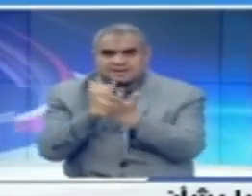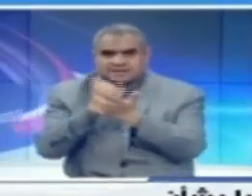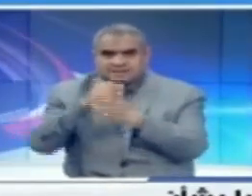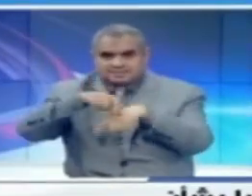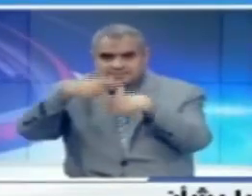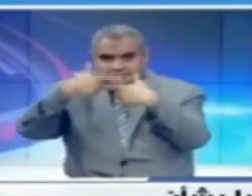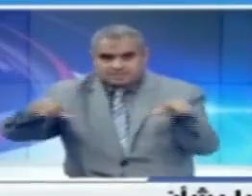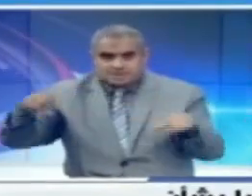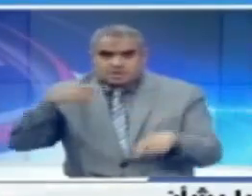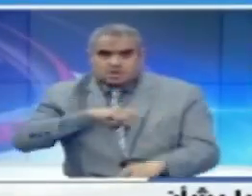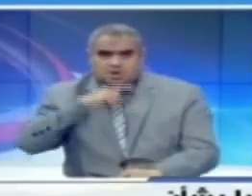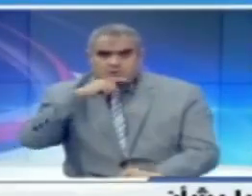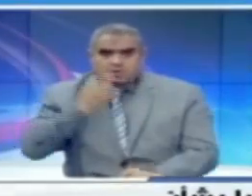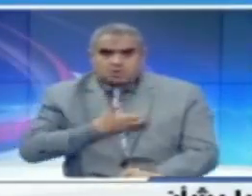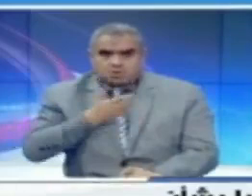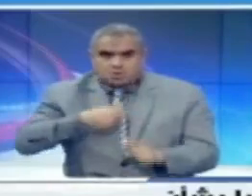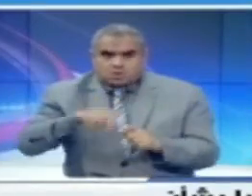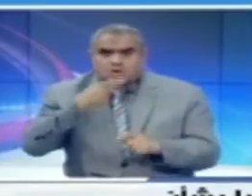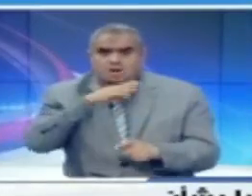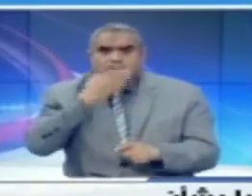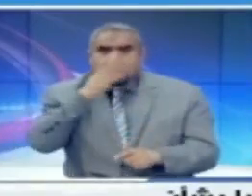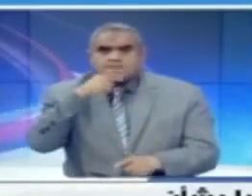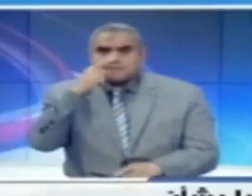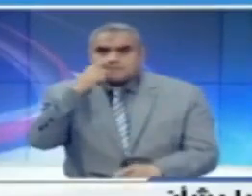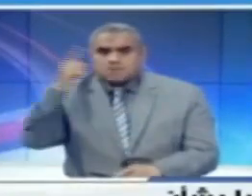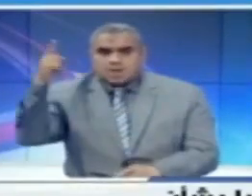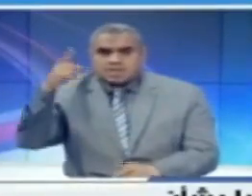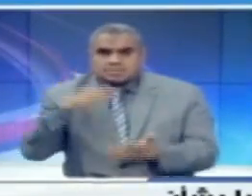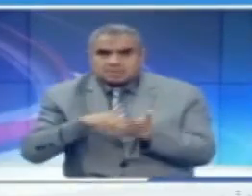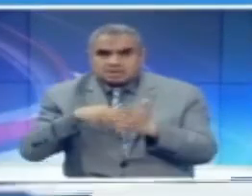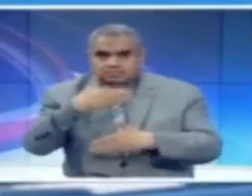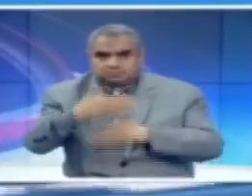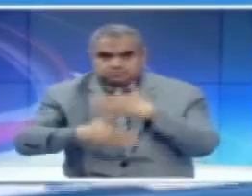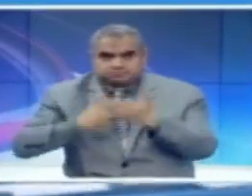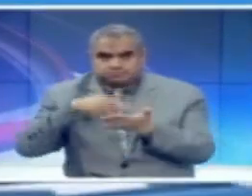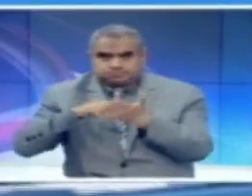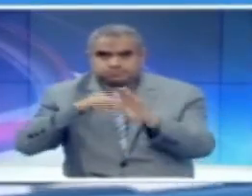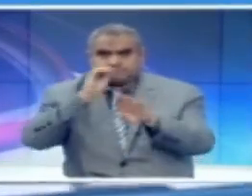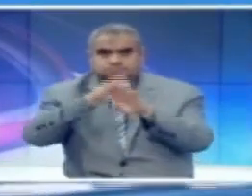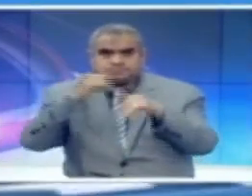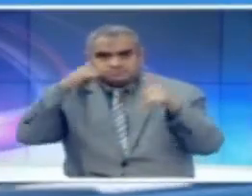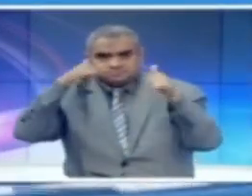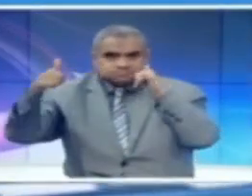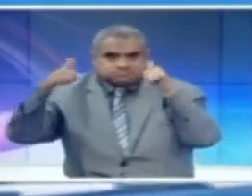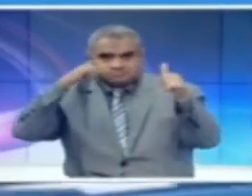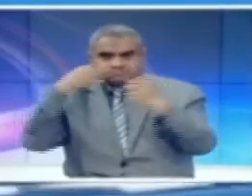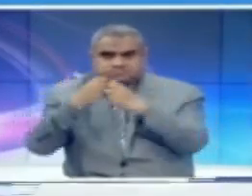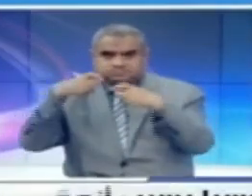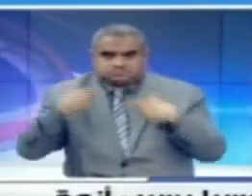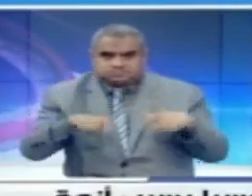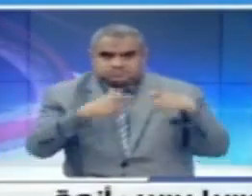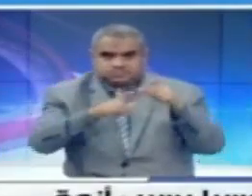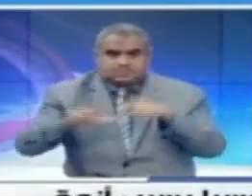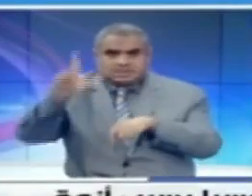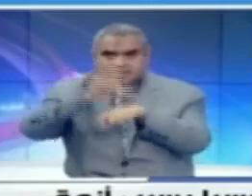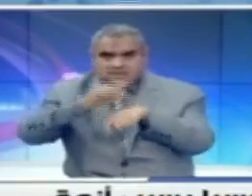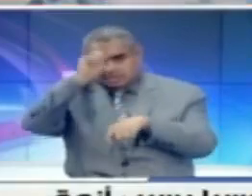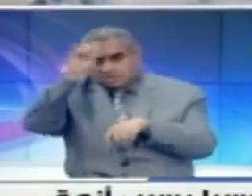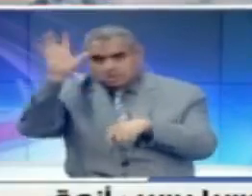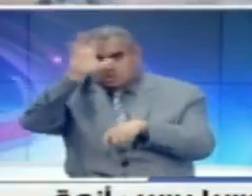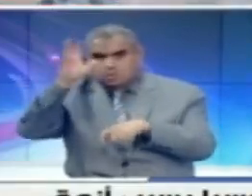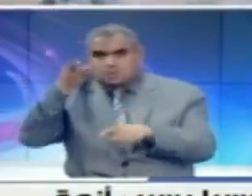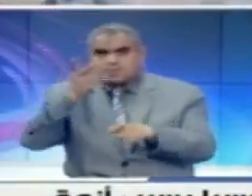بين بيلاروسيا وبولندا في أسرع وقت ممكن، معتبرا أن ذلك يتطلب إحياء الاتصالات بينها وبين دول الاتحاد